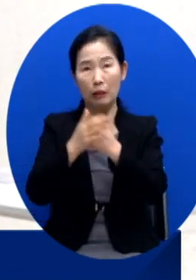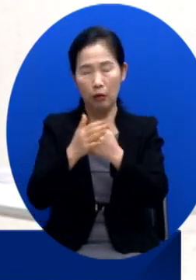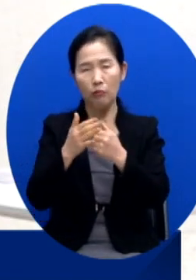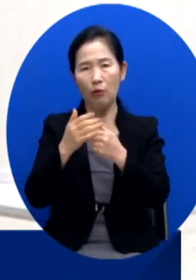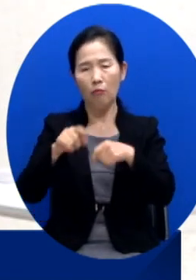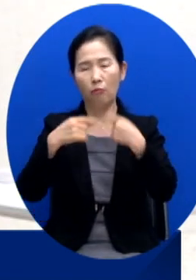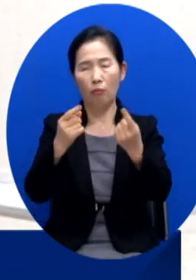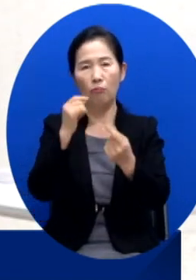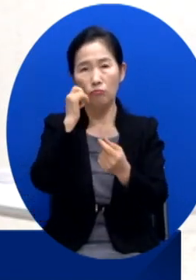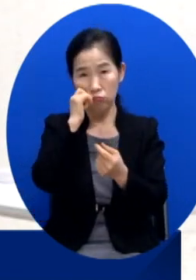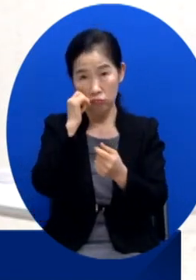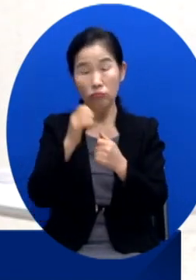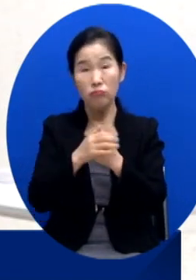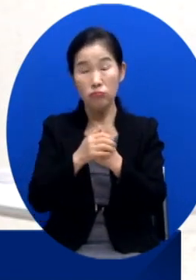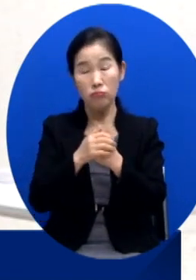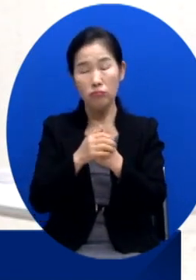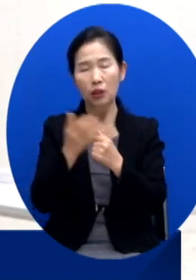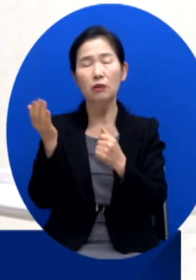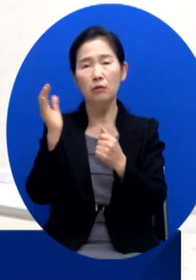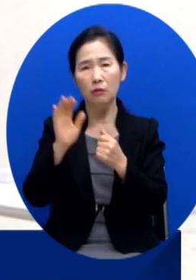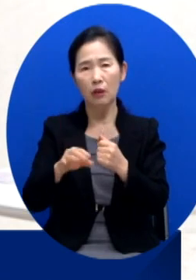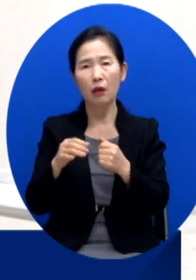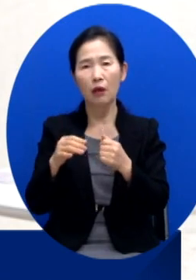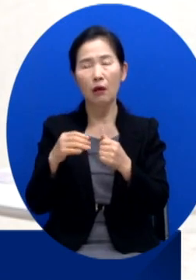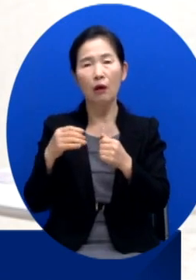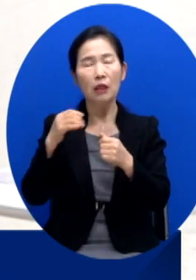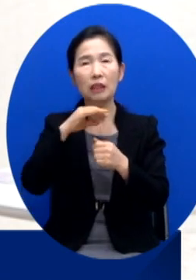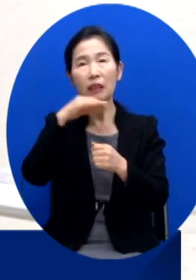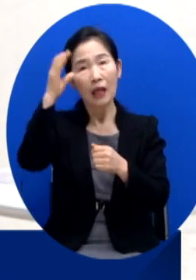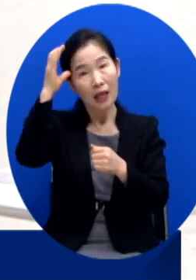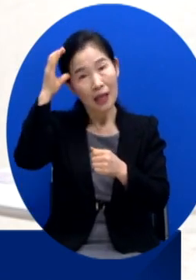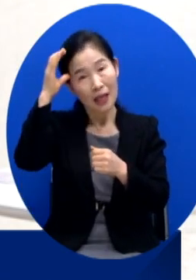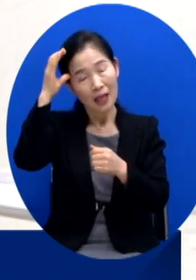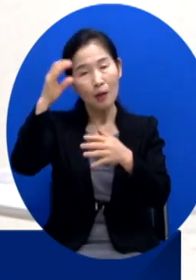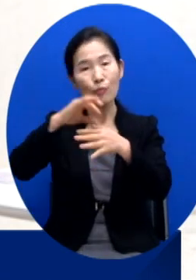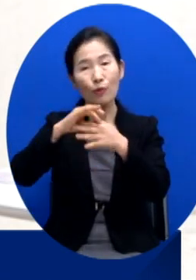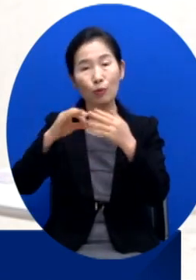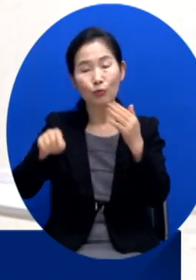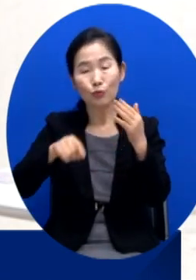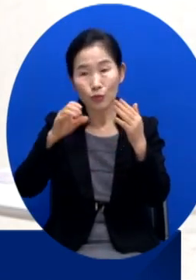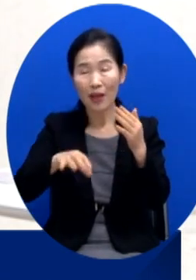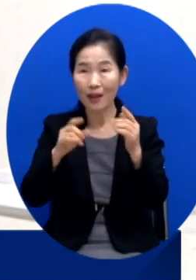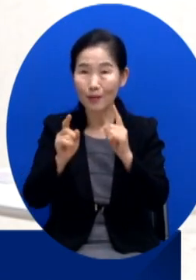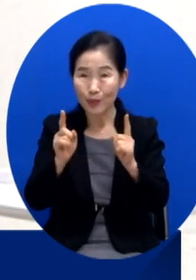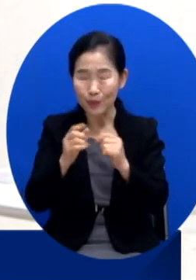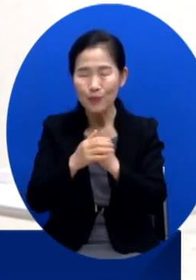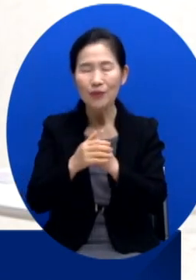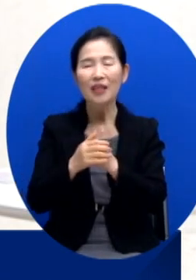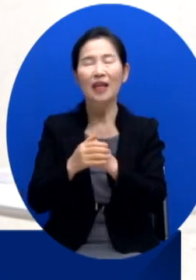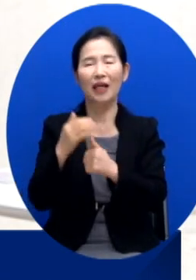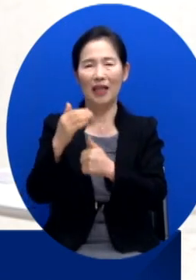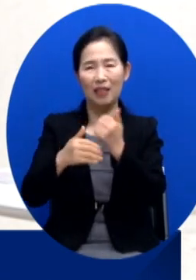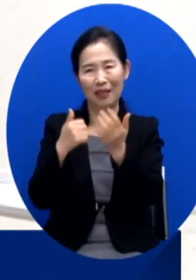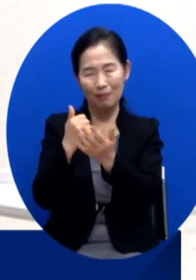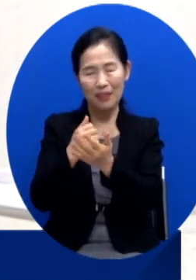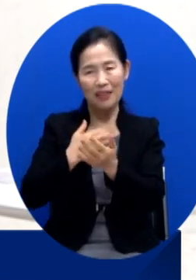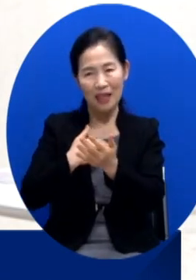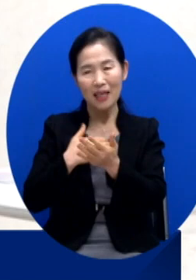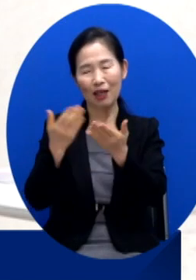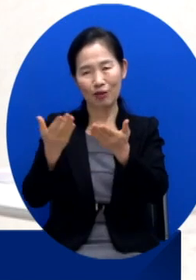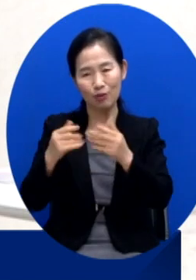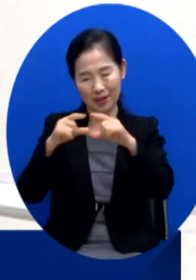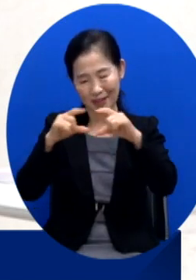어 를 기대하고 있었던 포 램 중에 하나가 하나님께서 한해 나에게 주신 말씀을 뽑는거